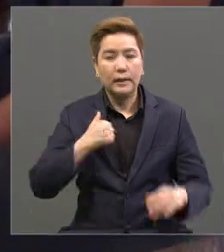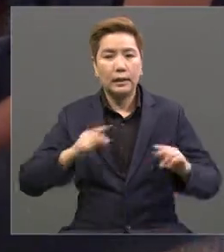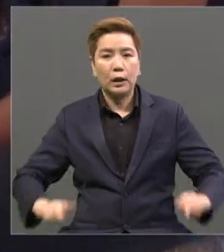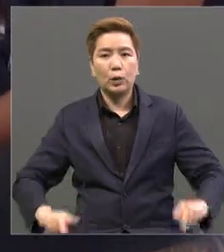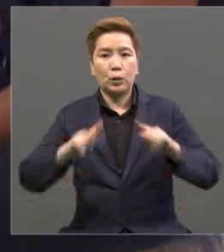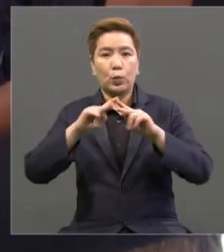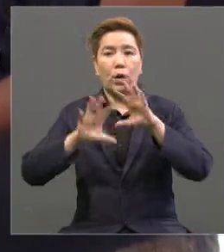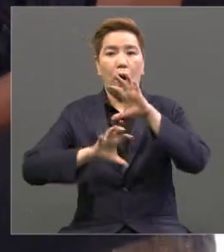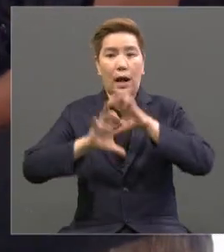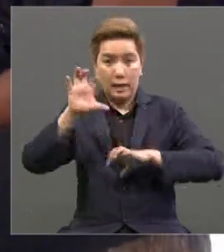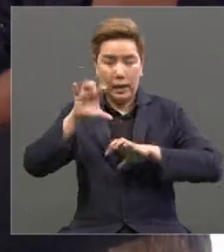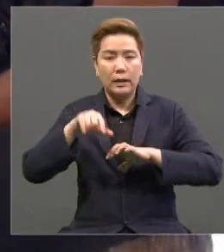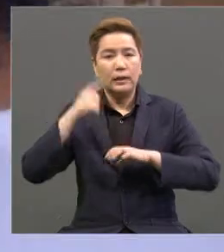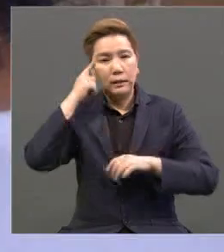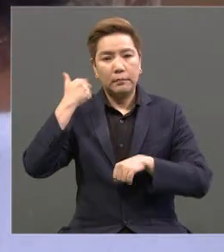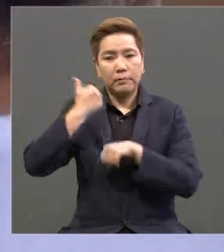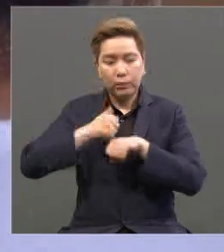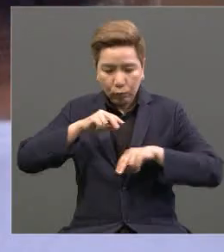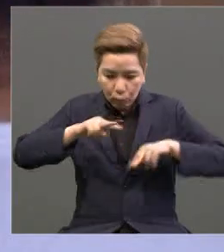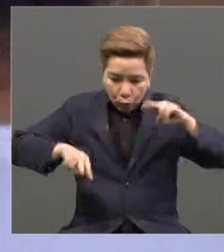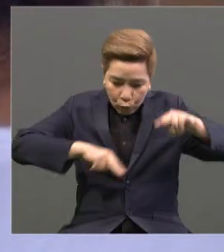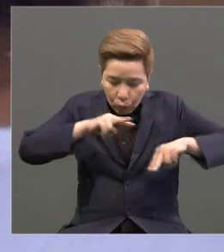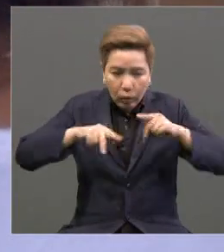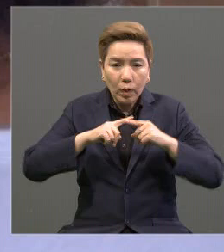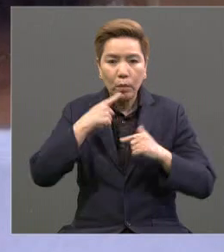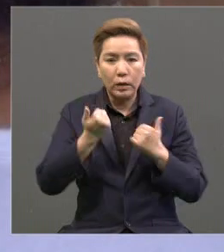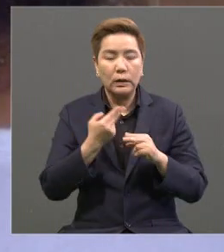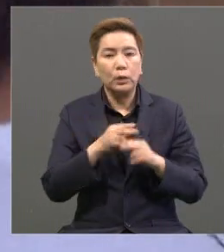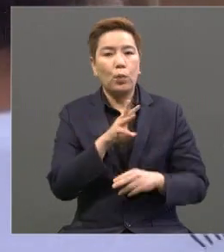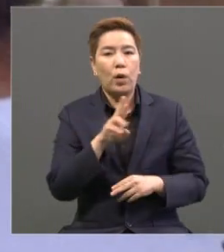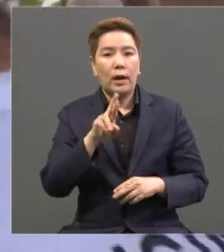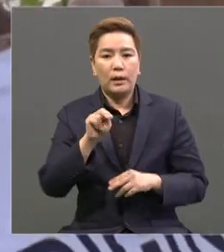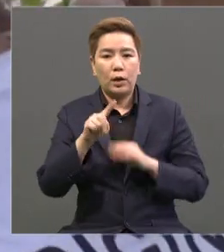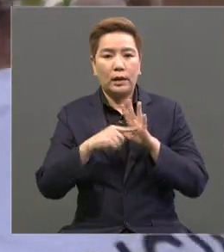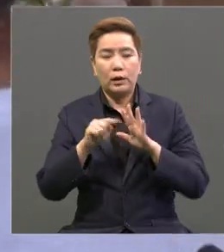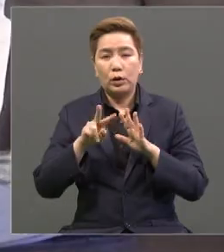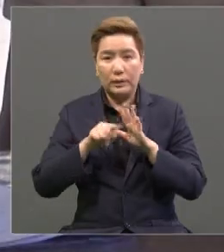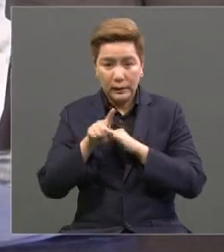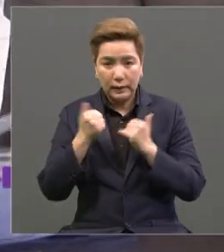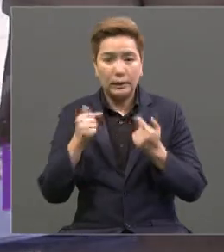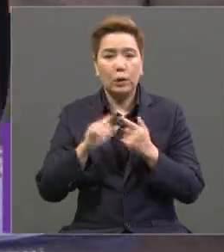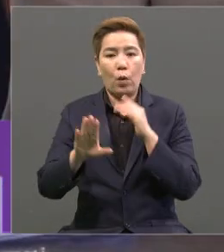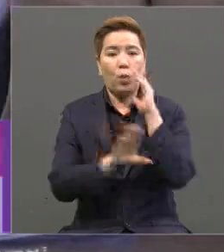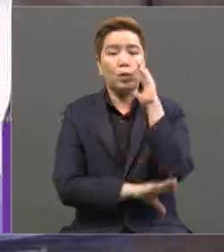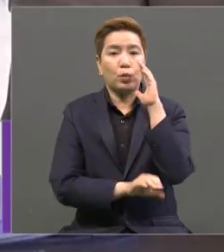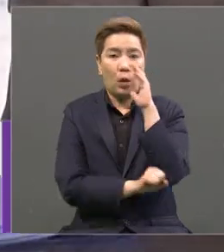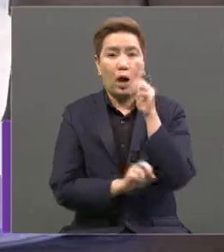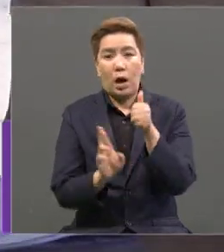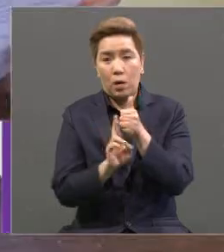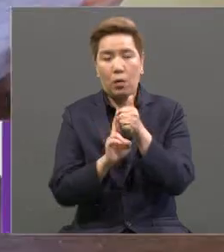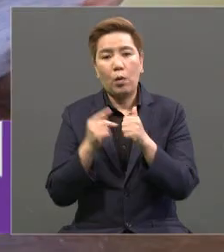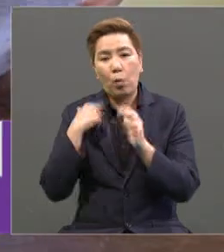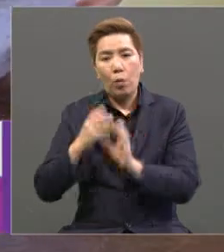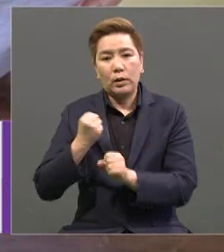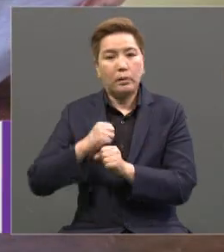ระทรวงมหาดไทยเนี่ยนะครับโดยอธิบดีกรมการปกครองแล้วเนี่ยนายวรณัฐหนูรอดครับรองผู้ว่าราชการจังหวัดสงขลาก็นำหัวหน้าส่วนราชการและเจ้า